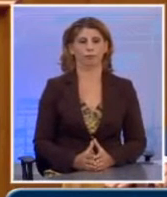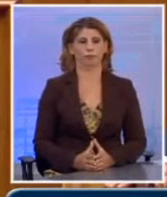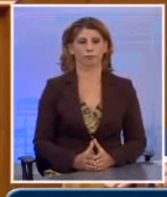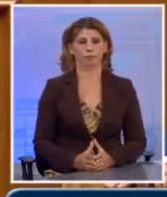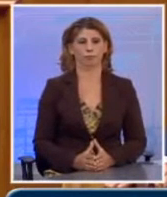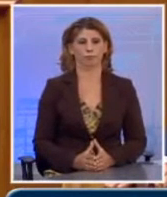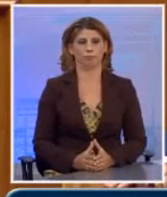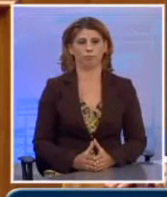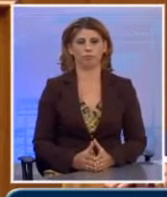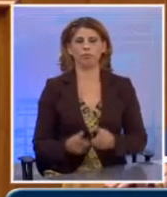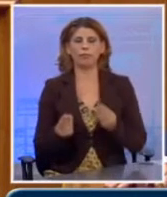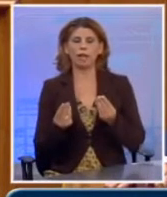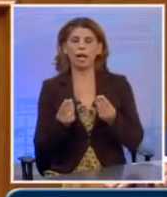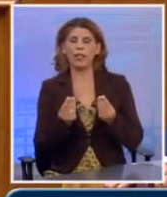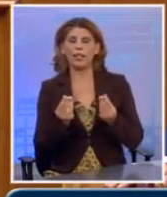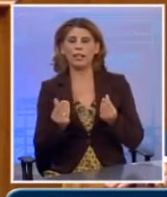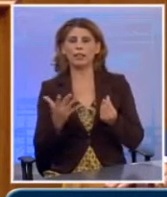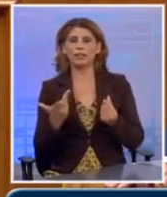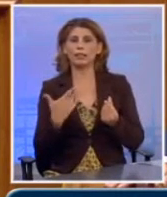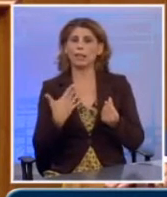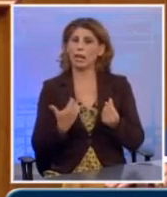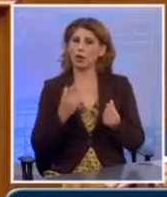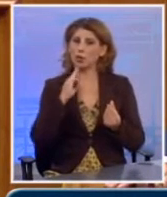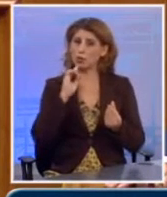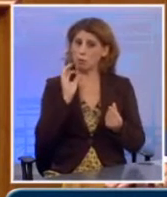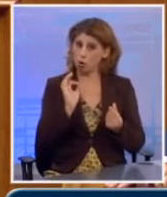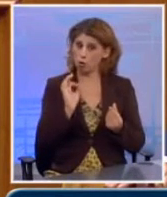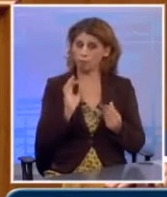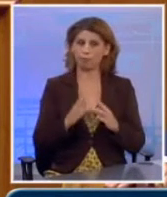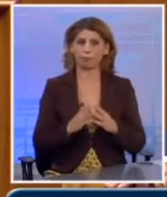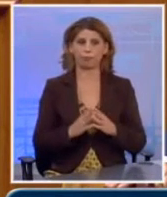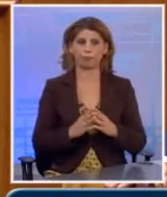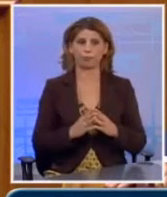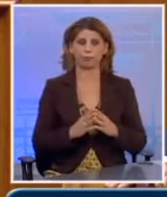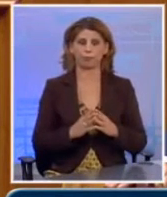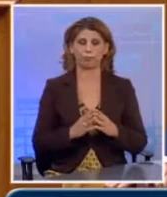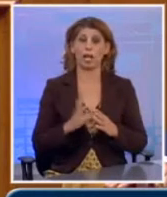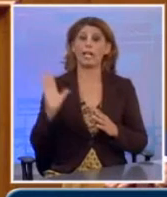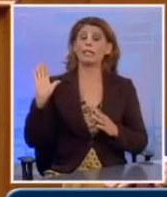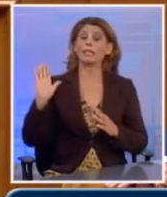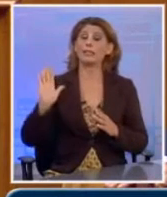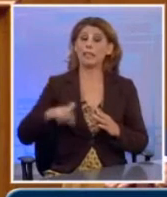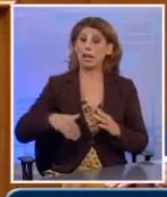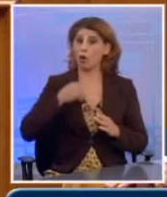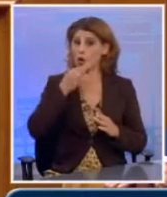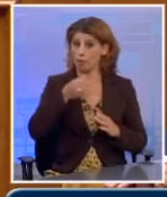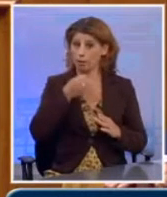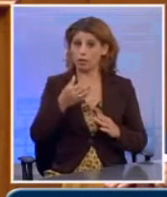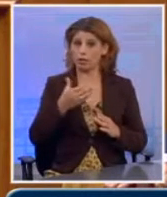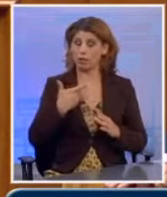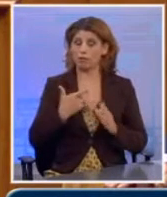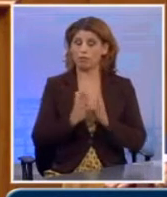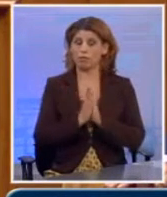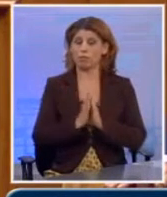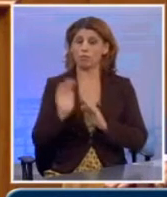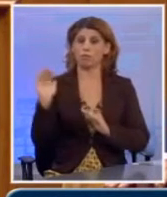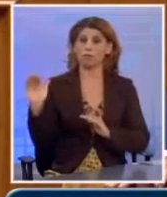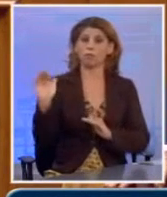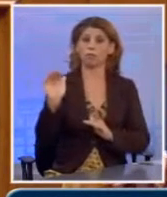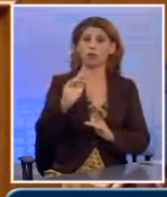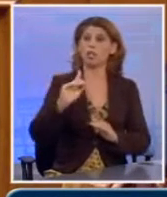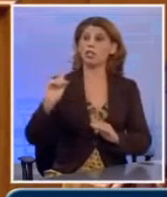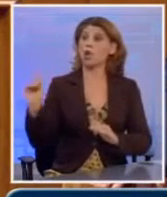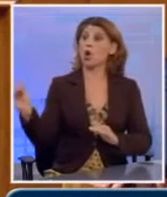Θα είμαι διακριτικός γιατί έχω σκοπό στο τέλος της ομιλίας μου να απευθύνω έκκληση σε όλους